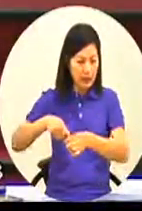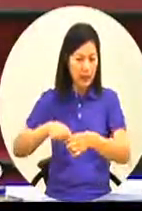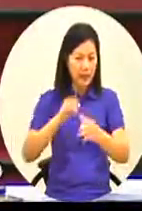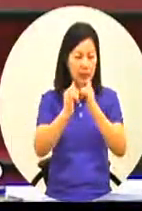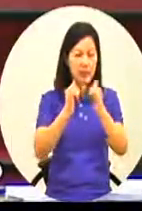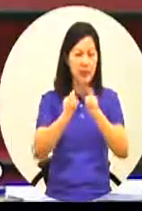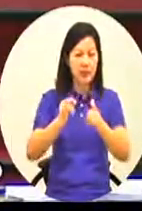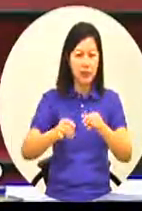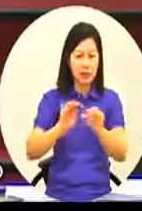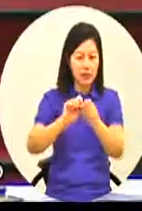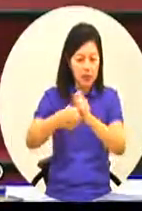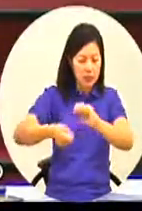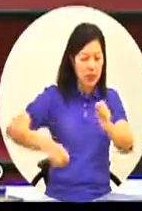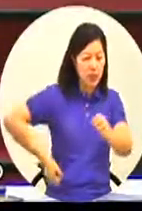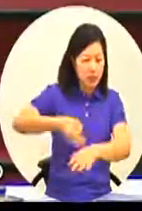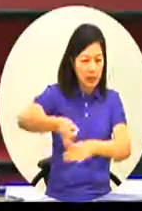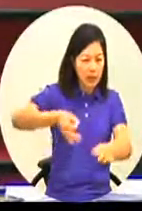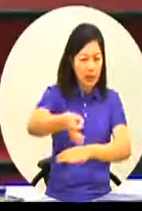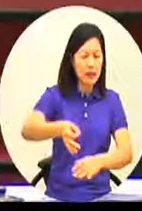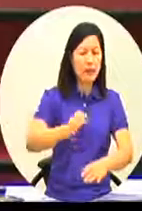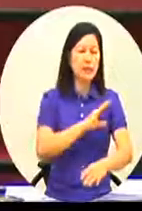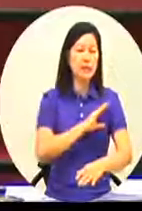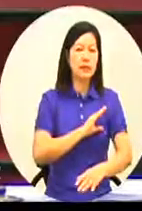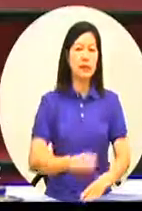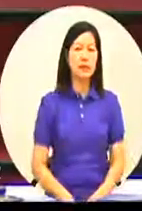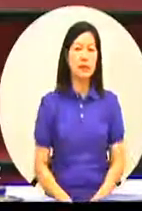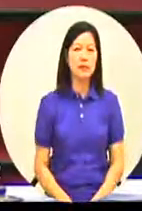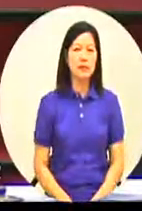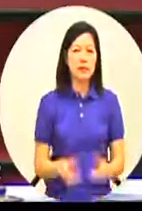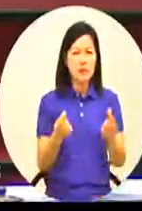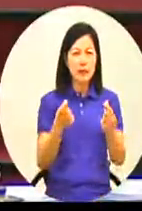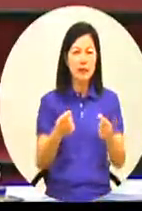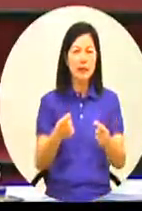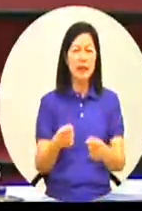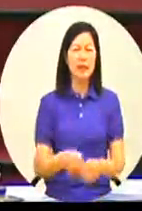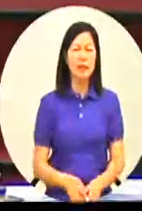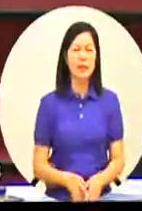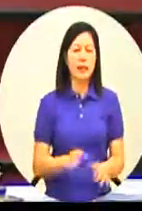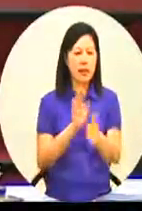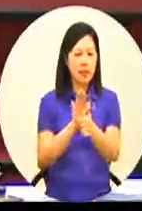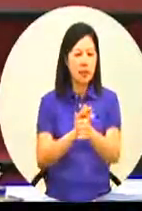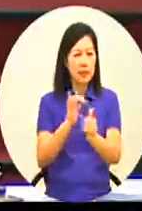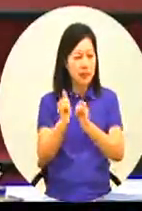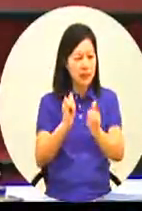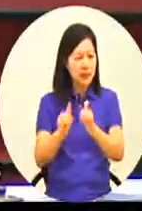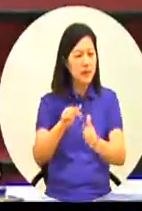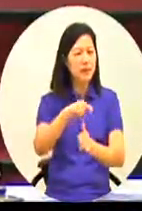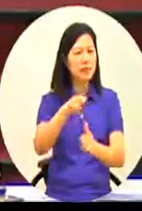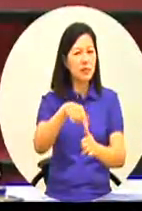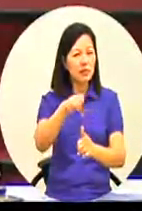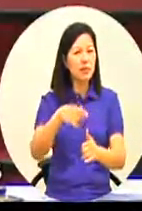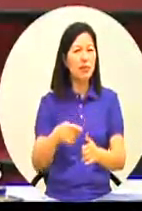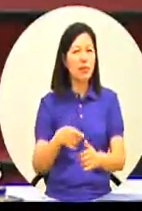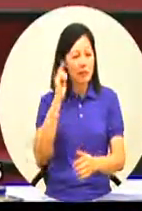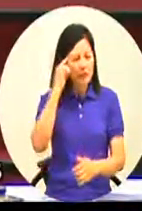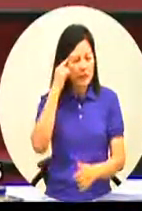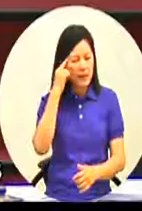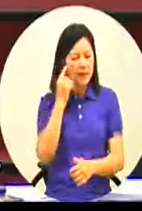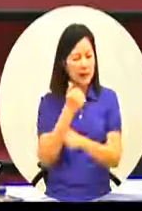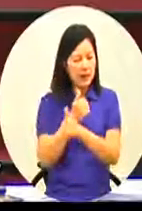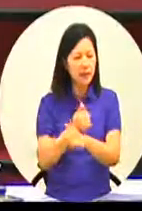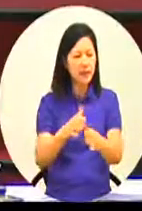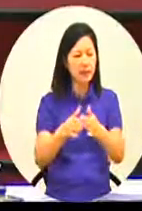十二家所缴的税金嘛，有哪共款替人民来消化？来去收一个啦！我阁